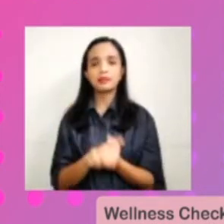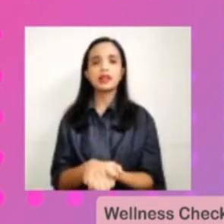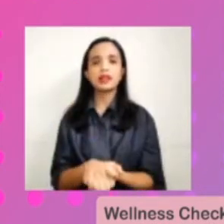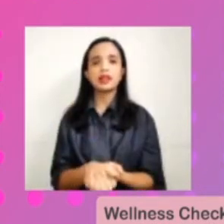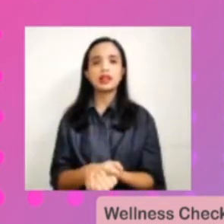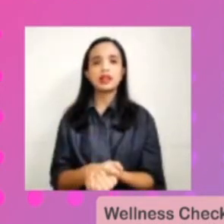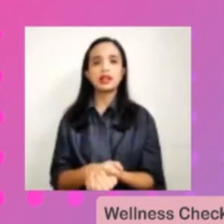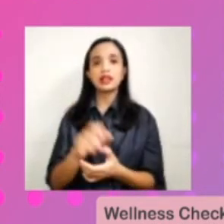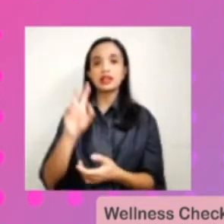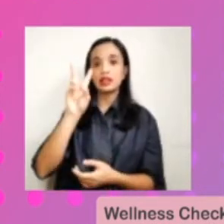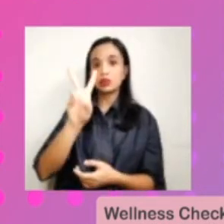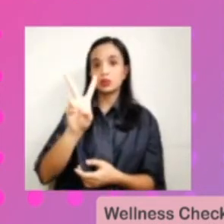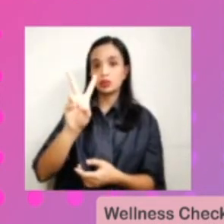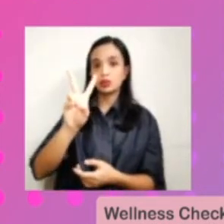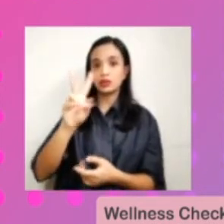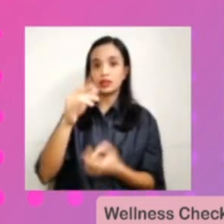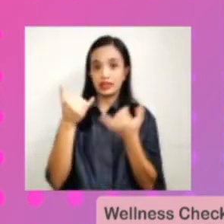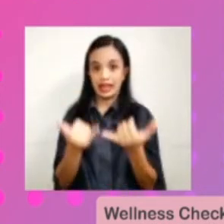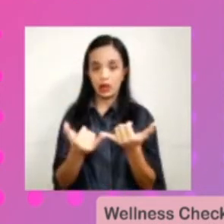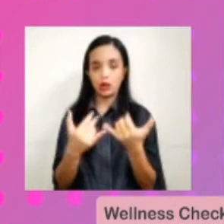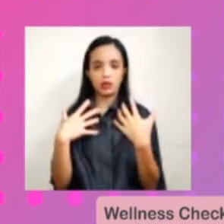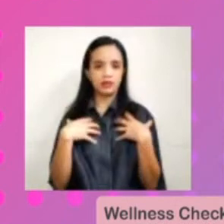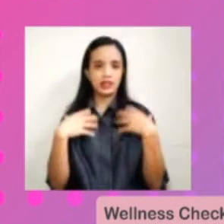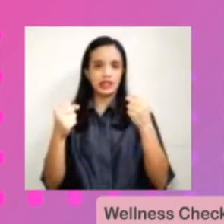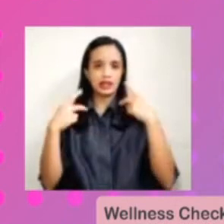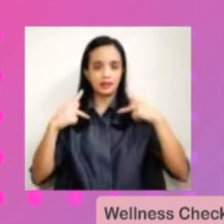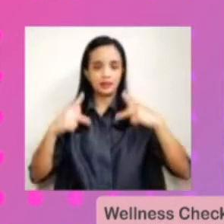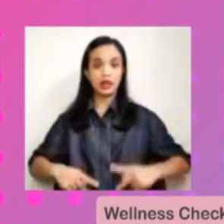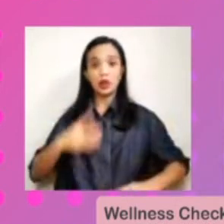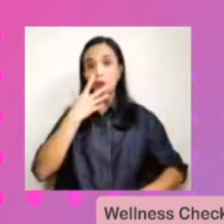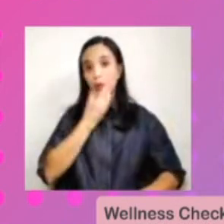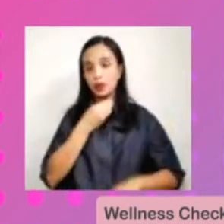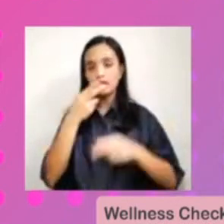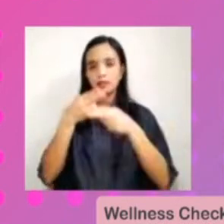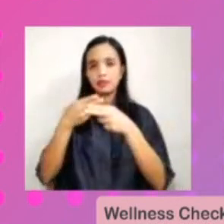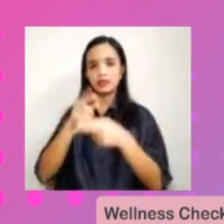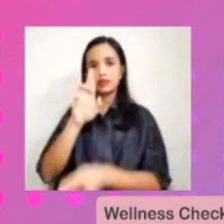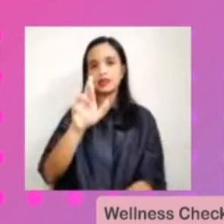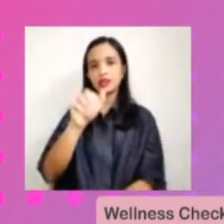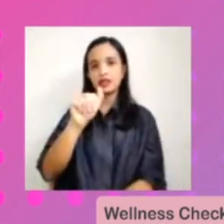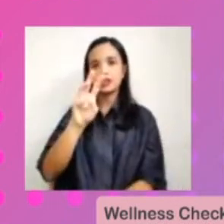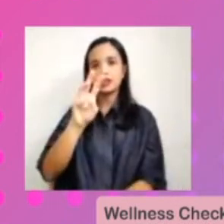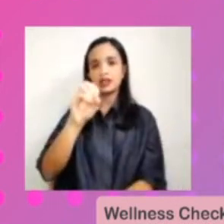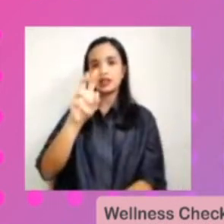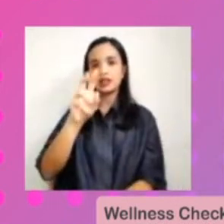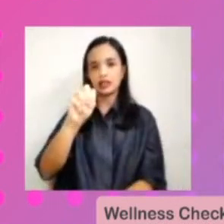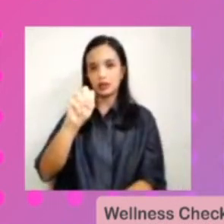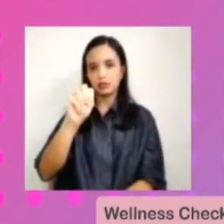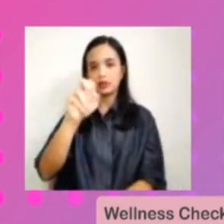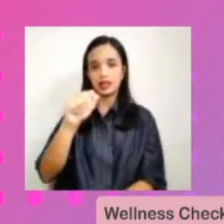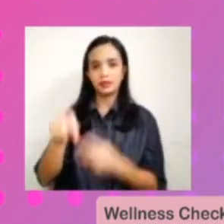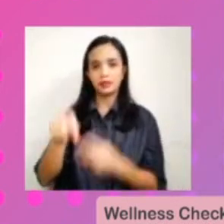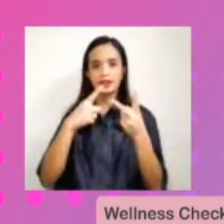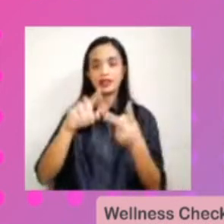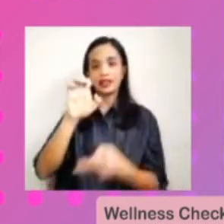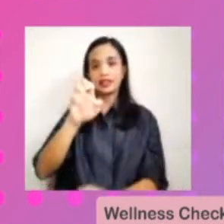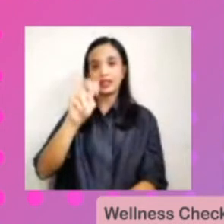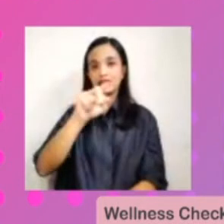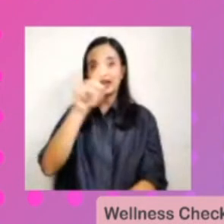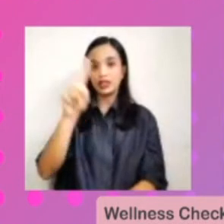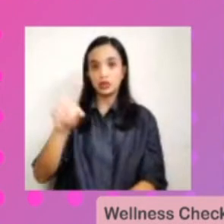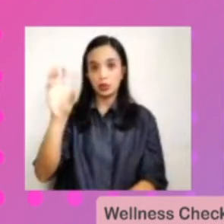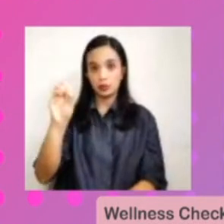at lalo na po na meron tayong kinakaharap na pandemya ngayon. Okay? Para po samahan tayong himayin